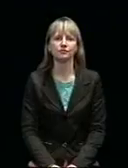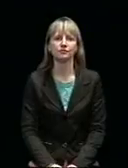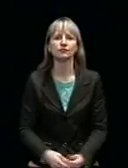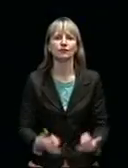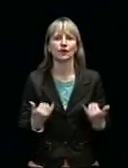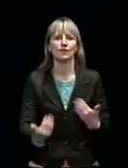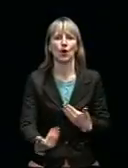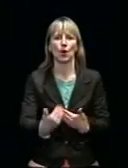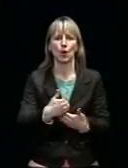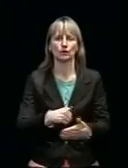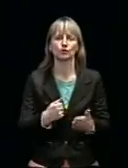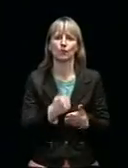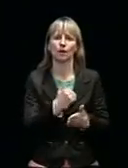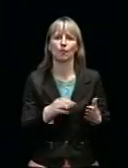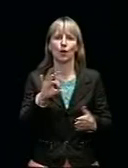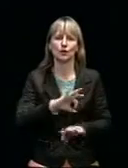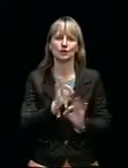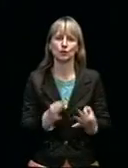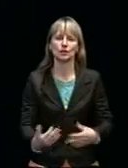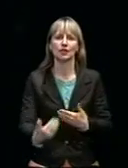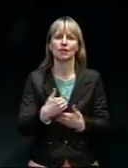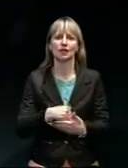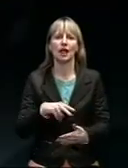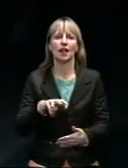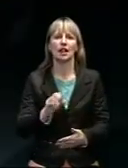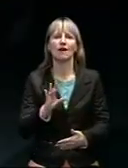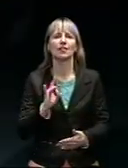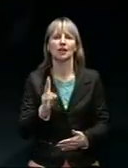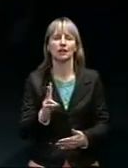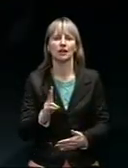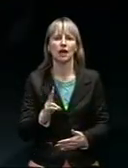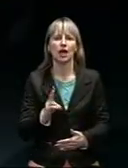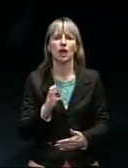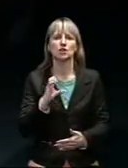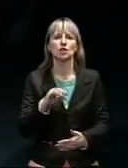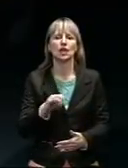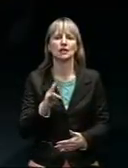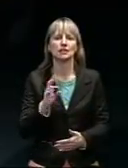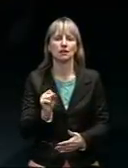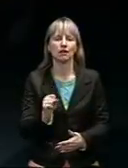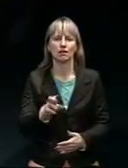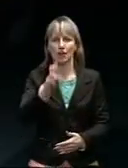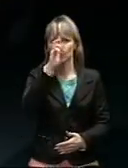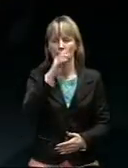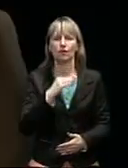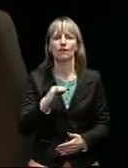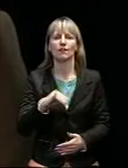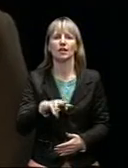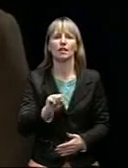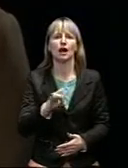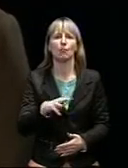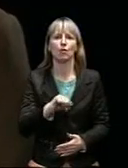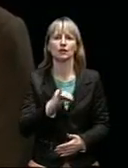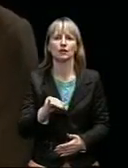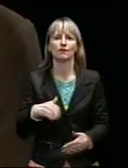Сьогодні в гості до програми «Рефрен» завітали Тетяна Лаврик, солістка-вокалістка Запорізької державної філармонії. Вітаю